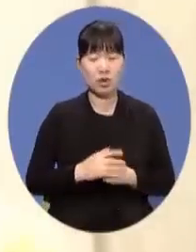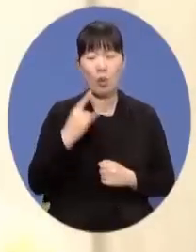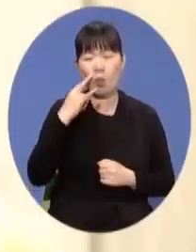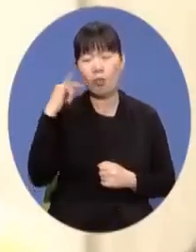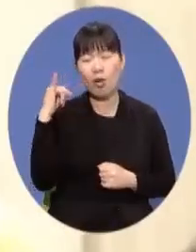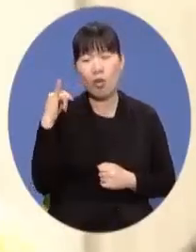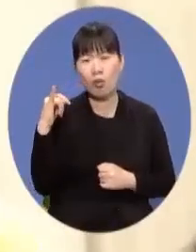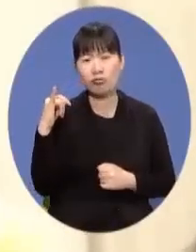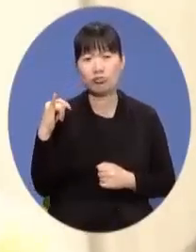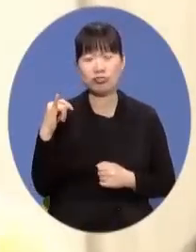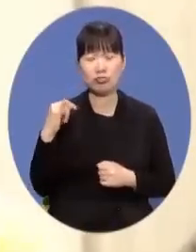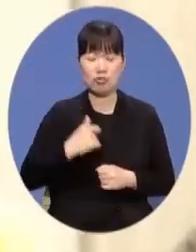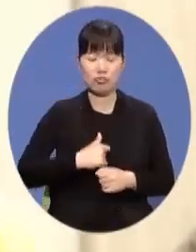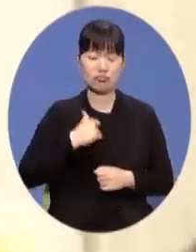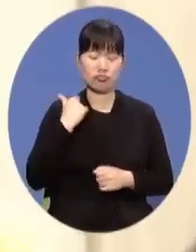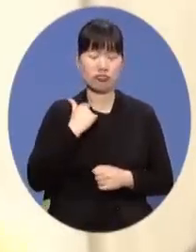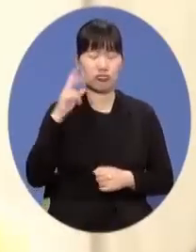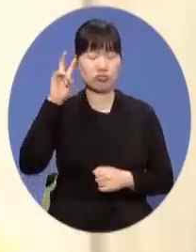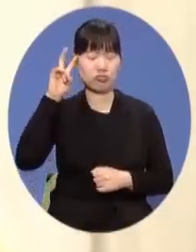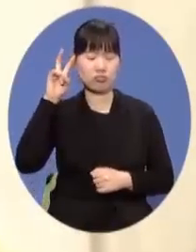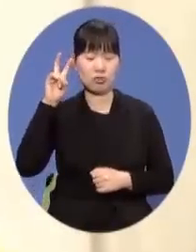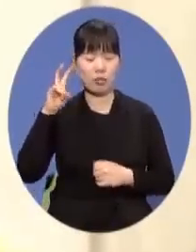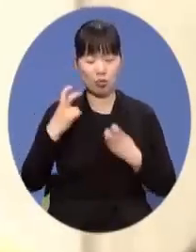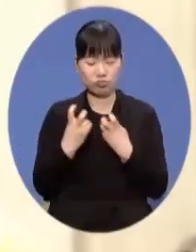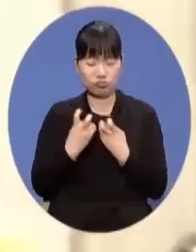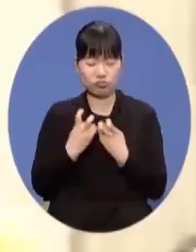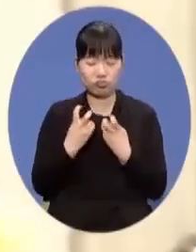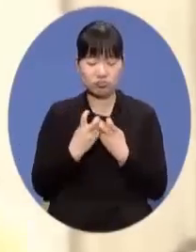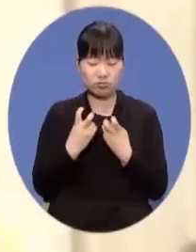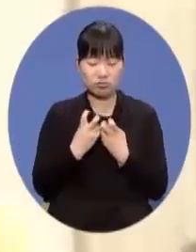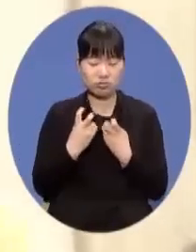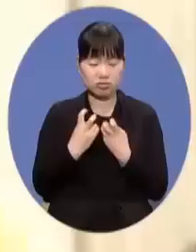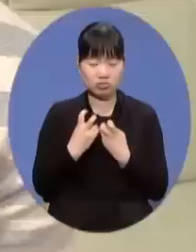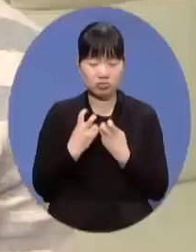엄마가 엄청 화내겠지? 어쩌지?